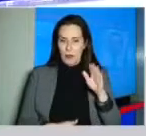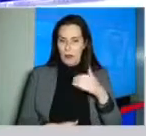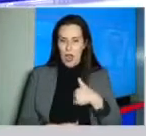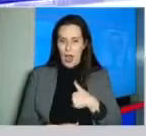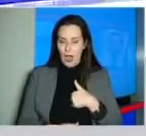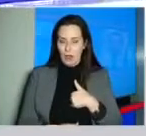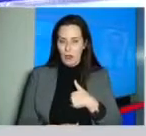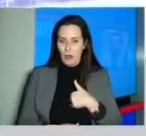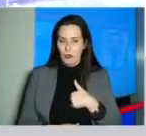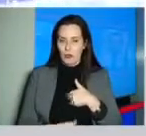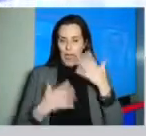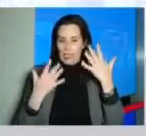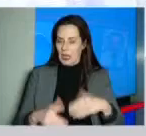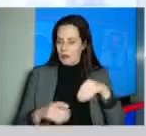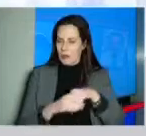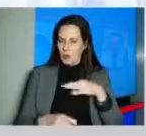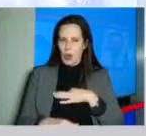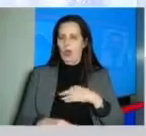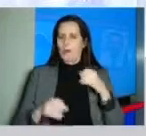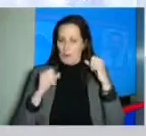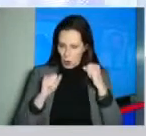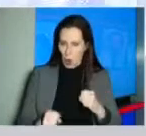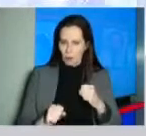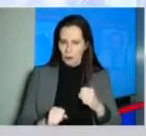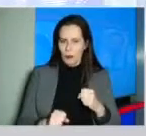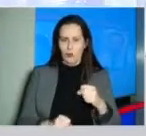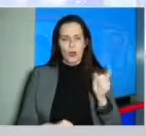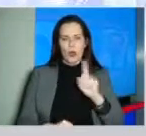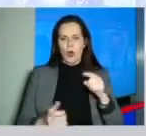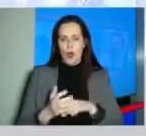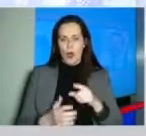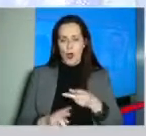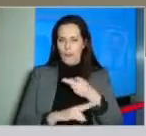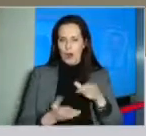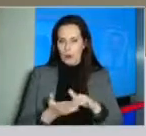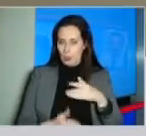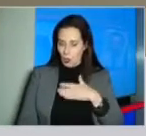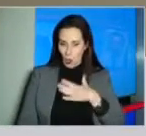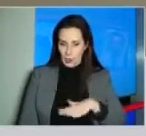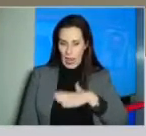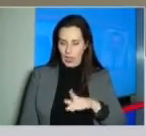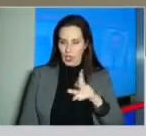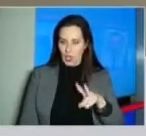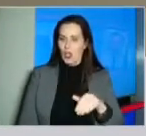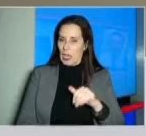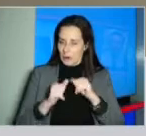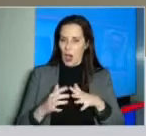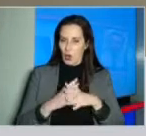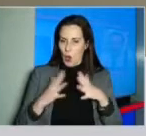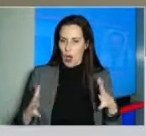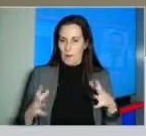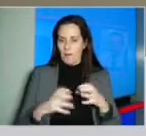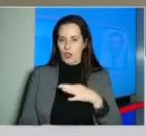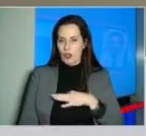אנחנו בטוחים, יש לנו סקרים פנימיים שלנו, אנחנו בטוחים, לא מדובר פה על אחוז החסימה, אני רוצה להרגיע לך, יש תמיכה אדירה בישראל